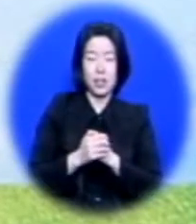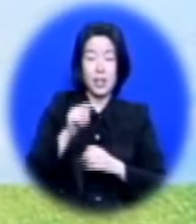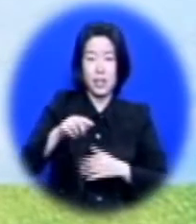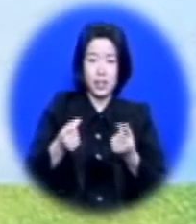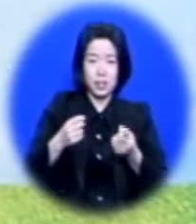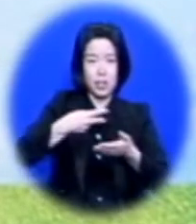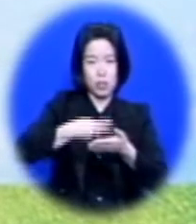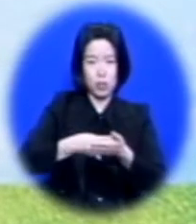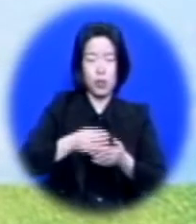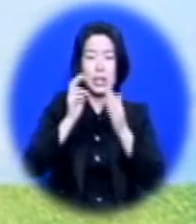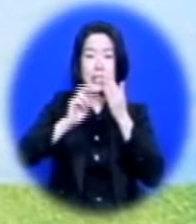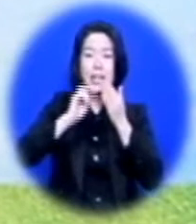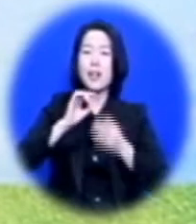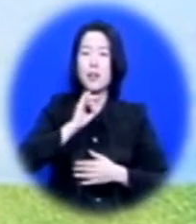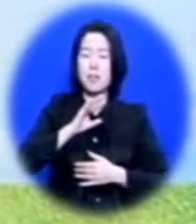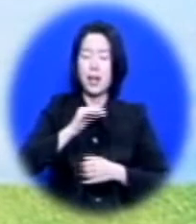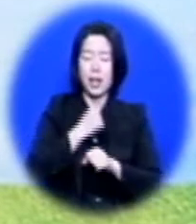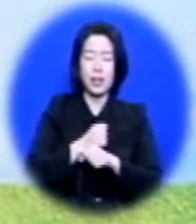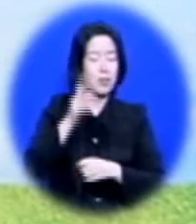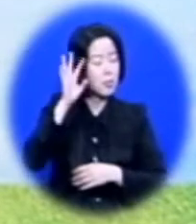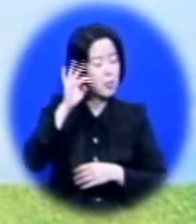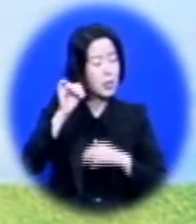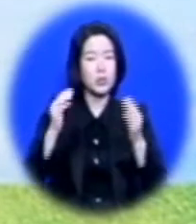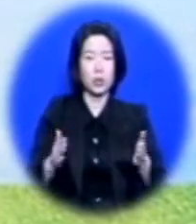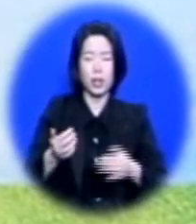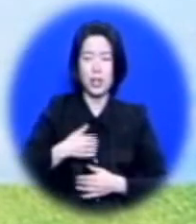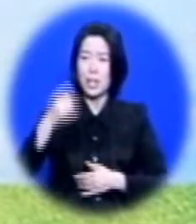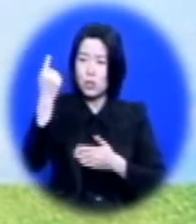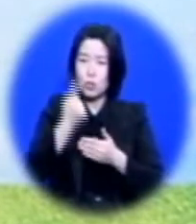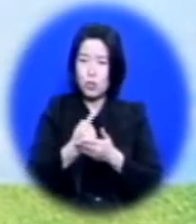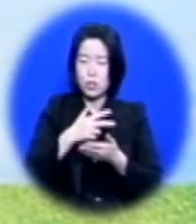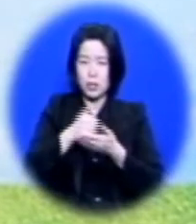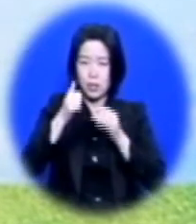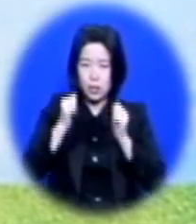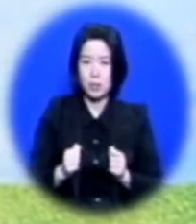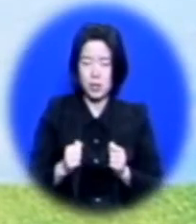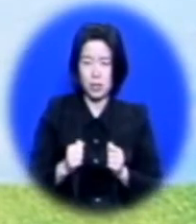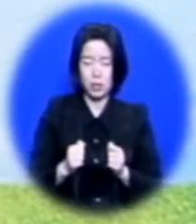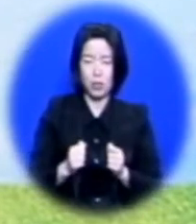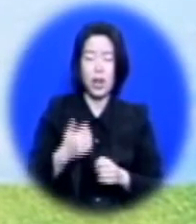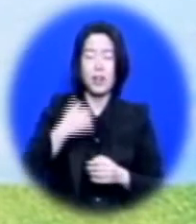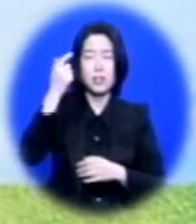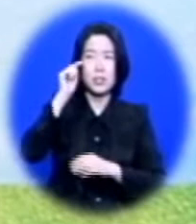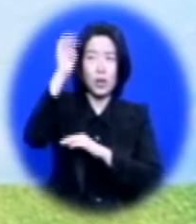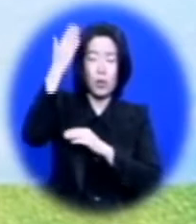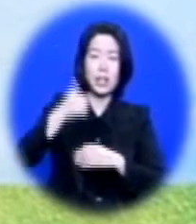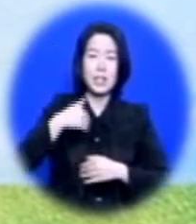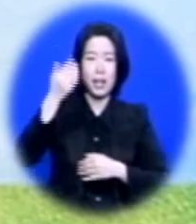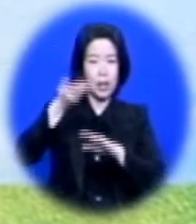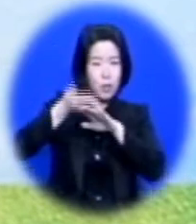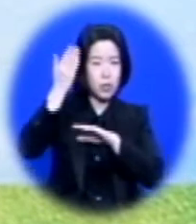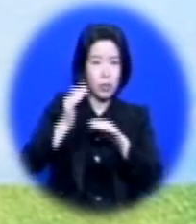그렇게 누워 찬양 만하는 며칠 동안 나는 주님의 임재 하신거 과 영광이 내 위로 흘러 넘치는